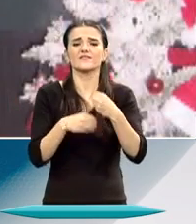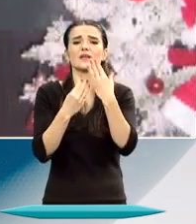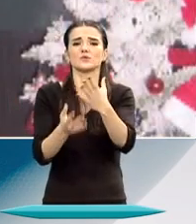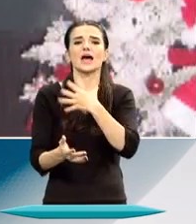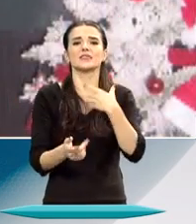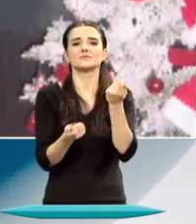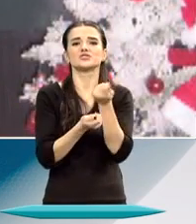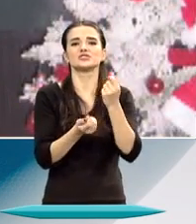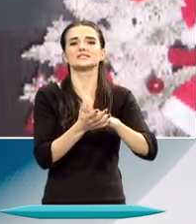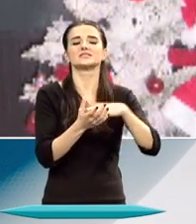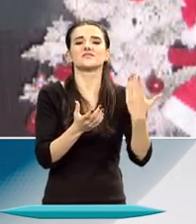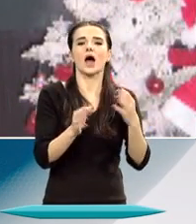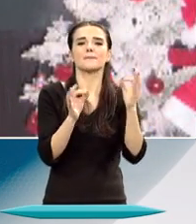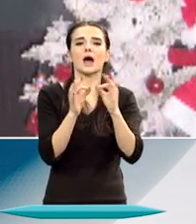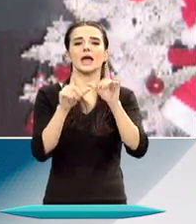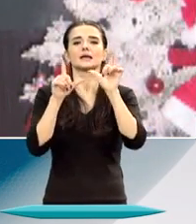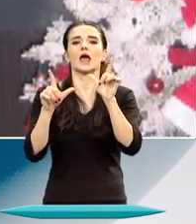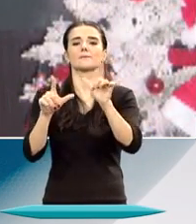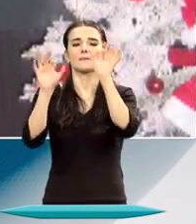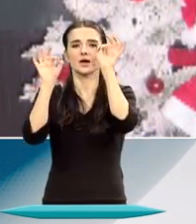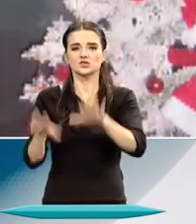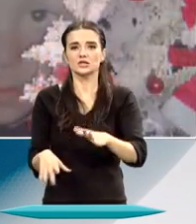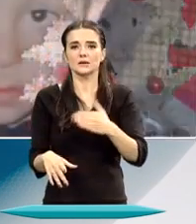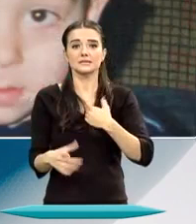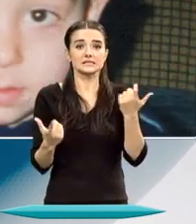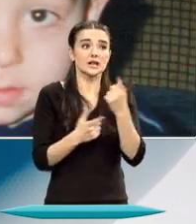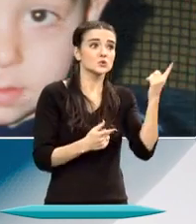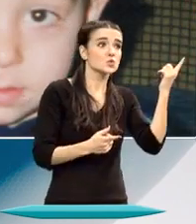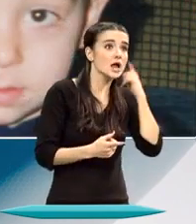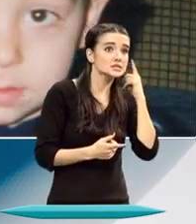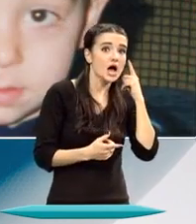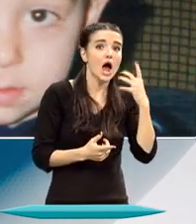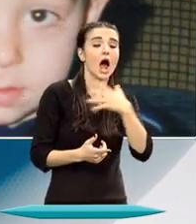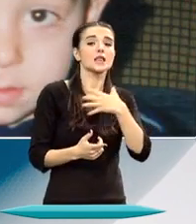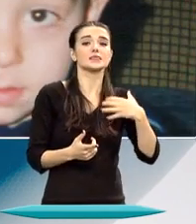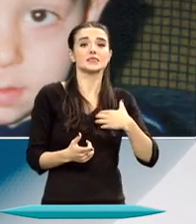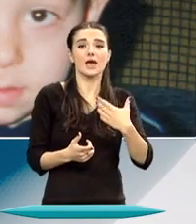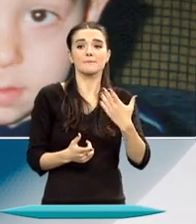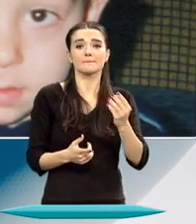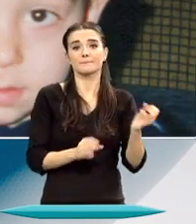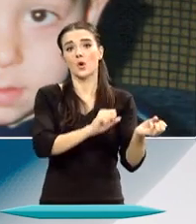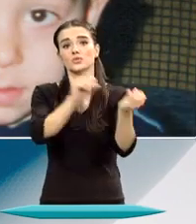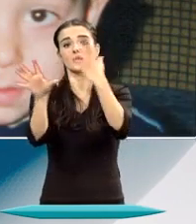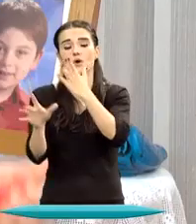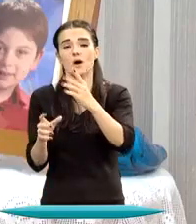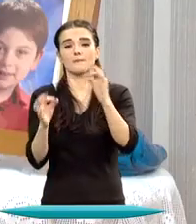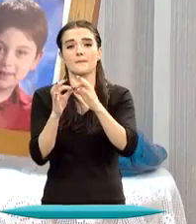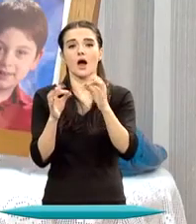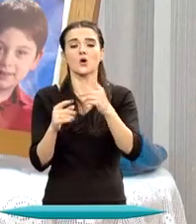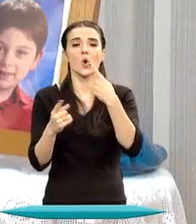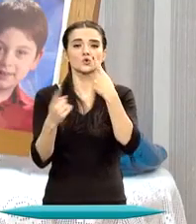başladı. Biz nereye duyarsak annem Baha'nın başında orada eğitime gidiyor. Konuşma terapisti deniliyor, oraya